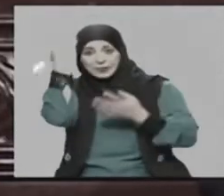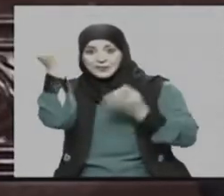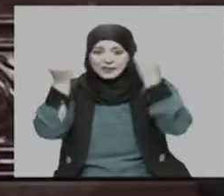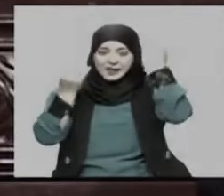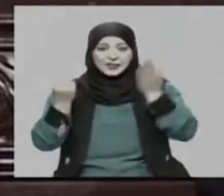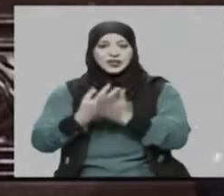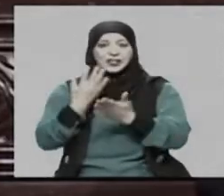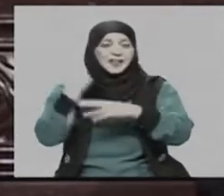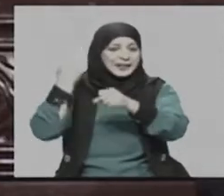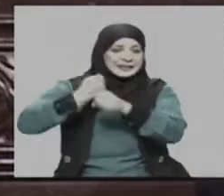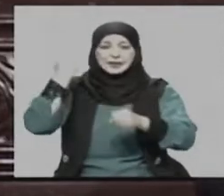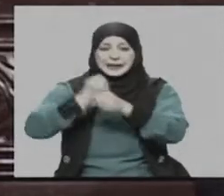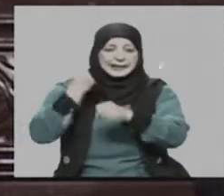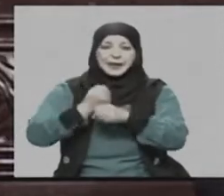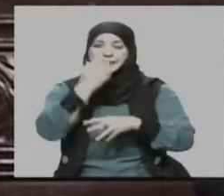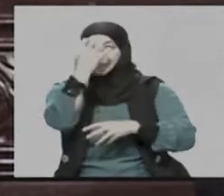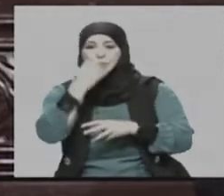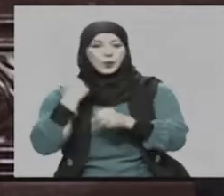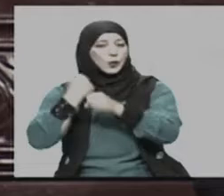خدمة،